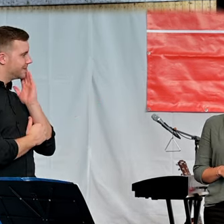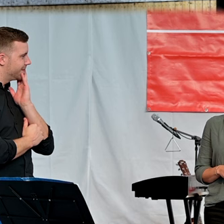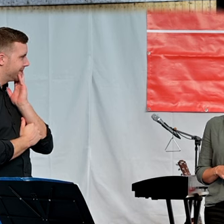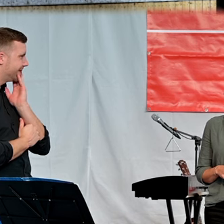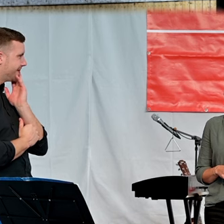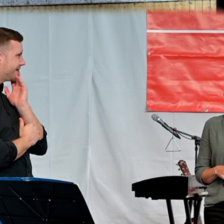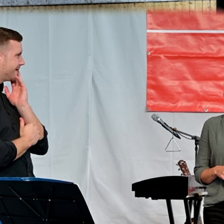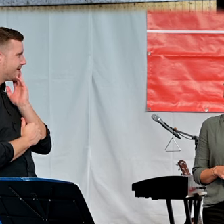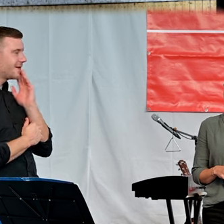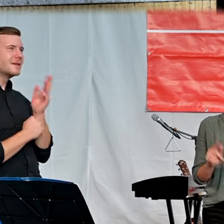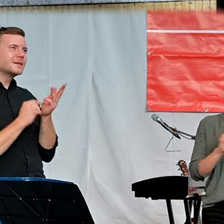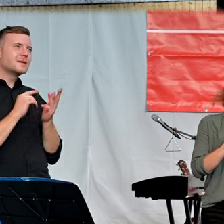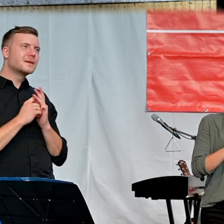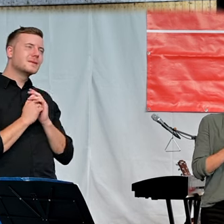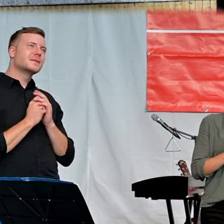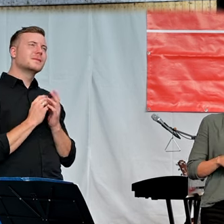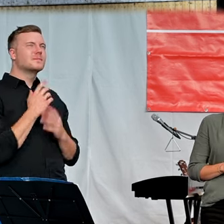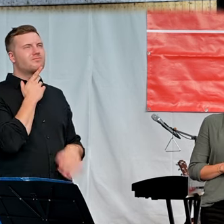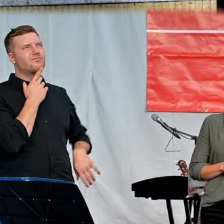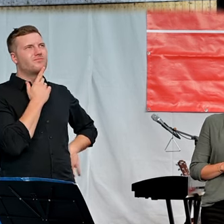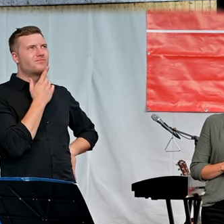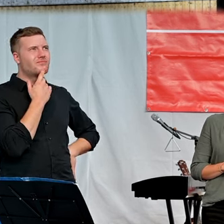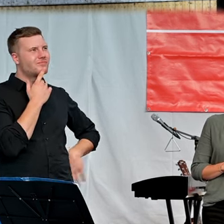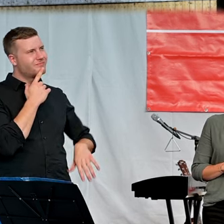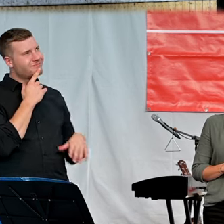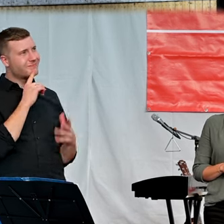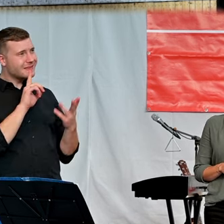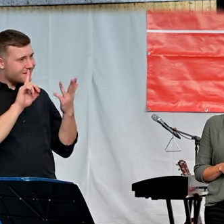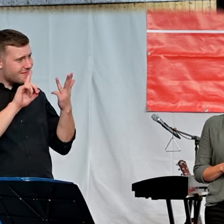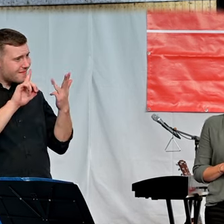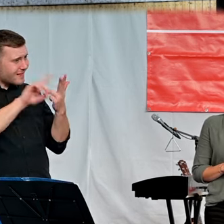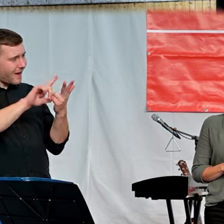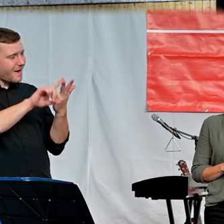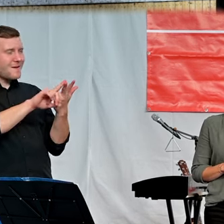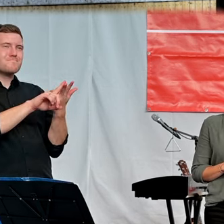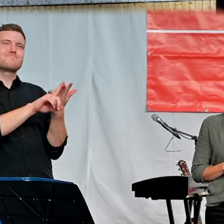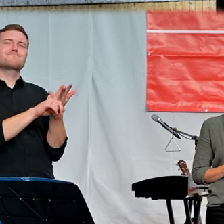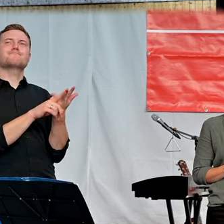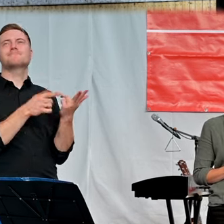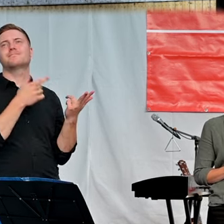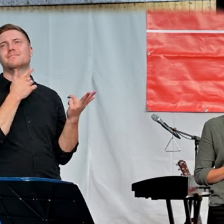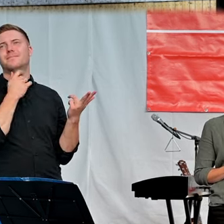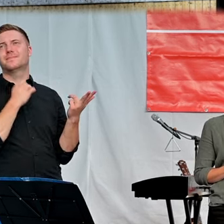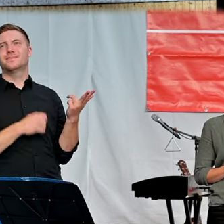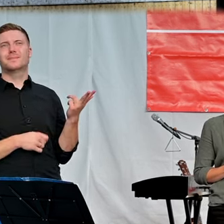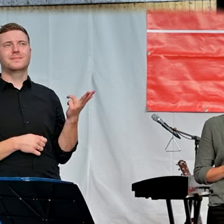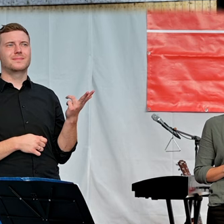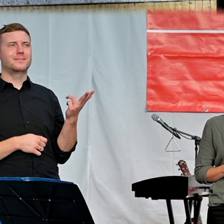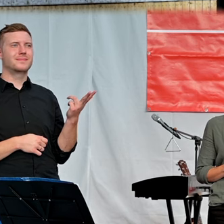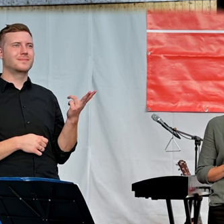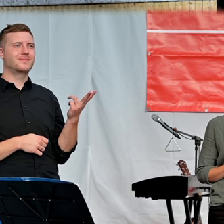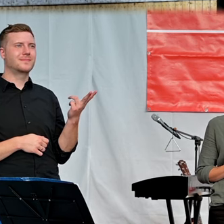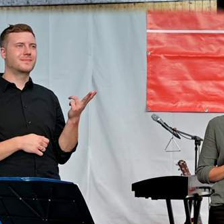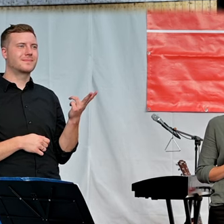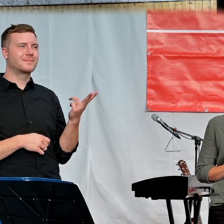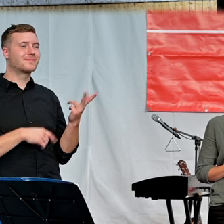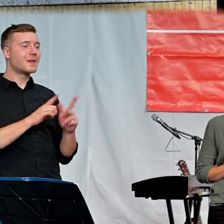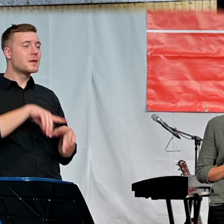Ja. Hast du noch einen, was man noch 3 finden Fakten? Kann? Ja. Ich segel gerne, wenn es noch